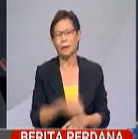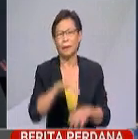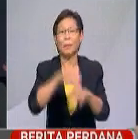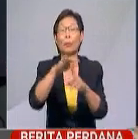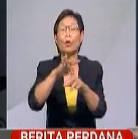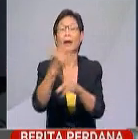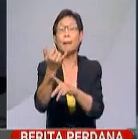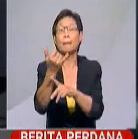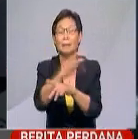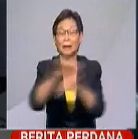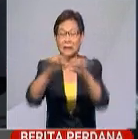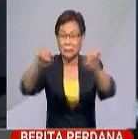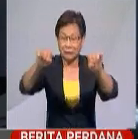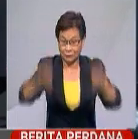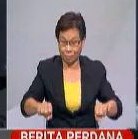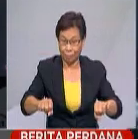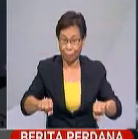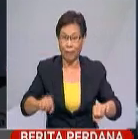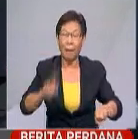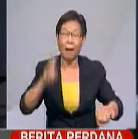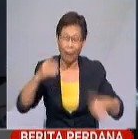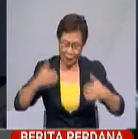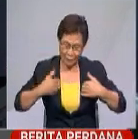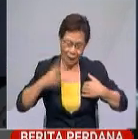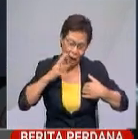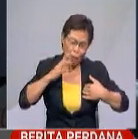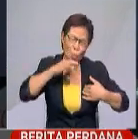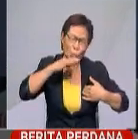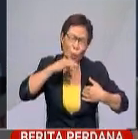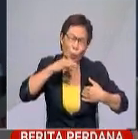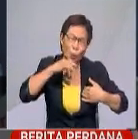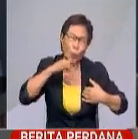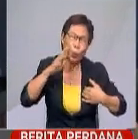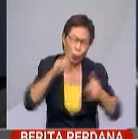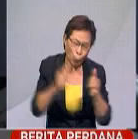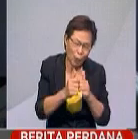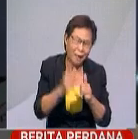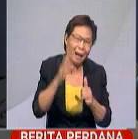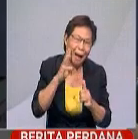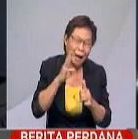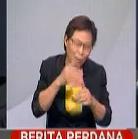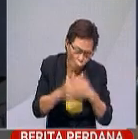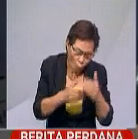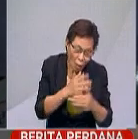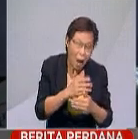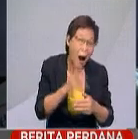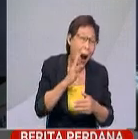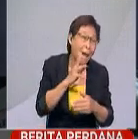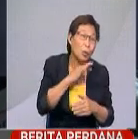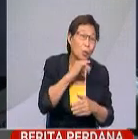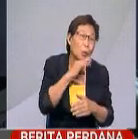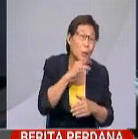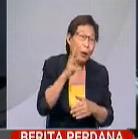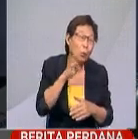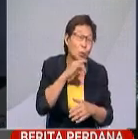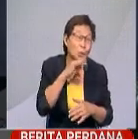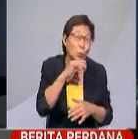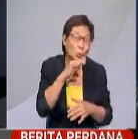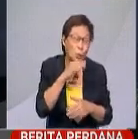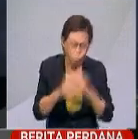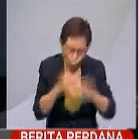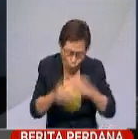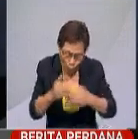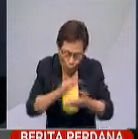Dan sistem ini boleh ambil air kotor, waste water, dan dia boleh proses sehingga dianya